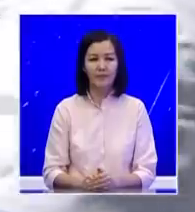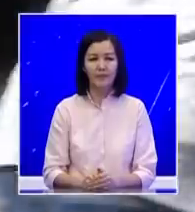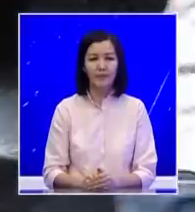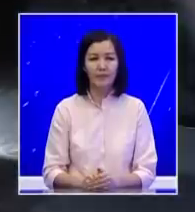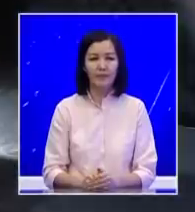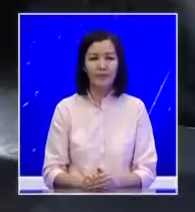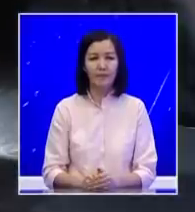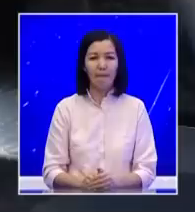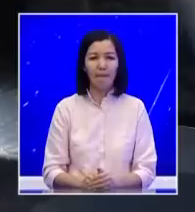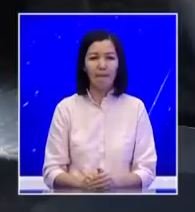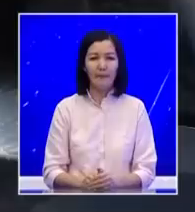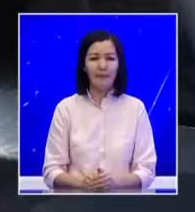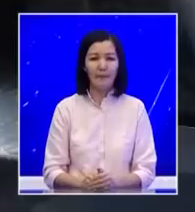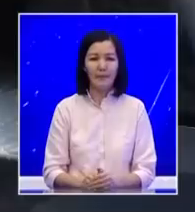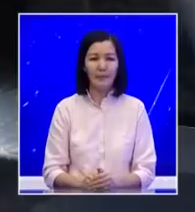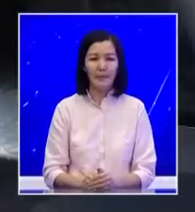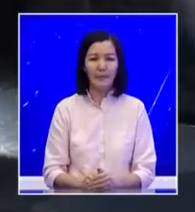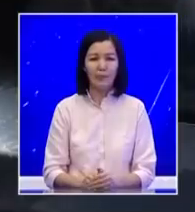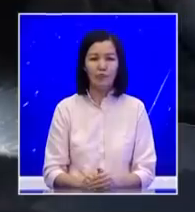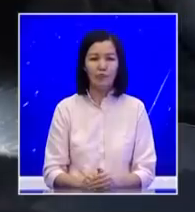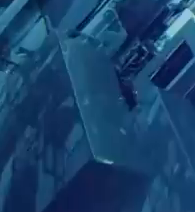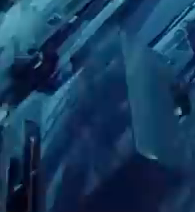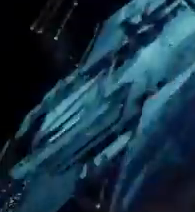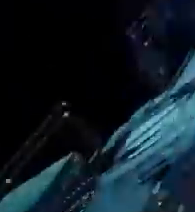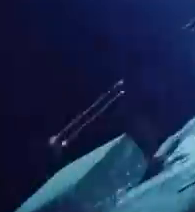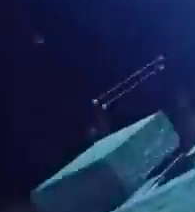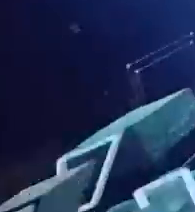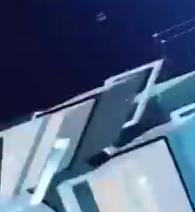Медет Жұмабай, Жасұлан Шымкенже, Жетісу телеарнасы.